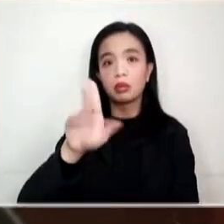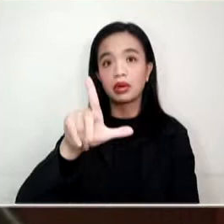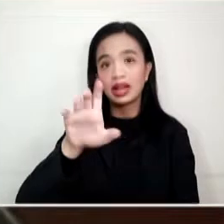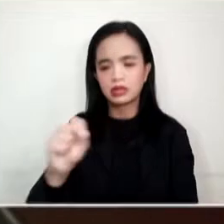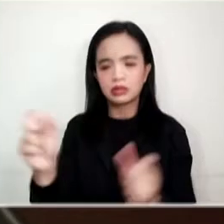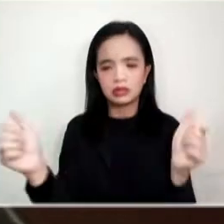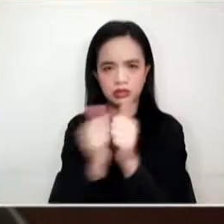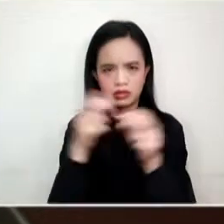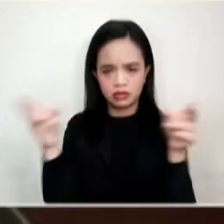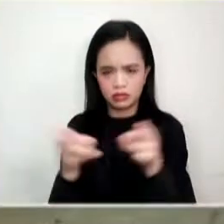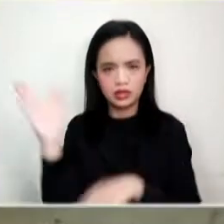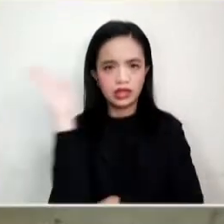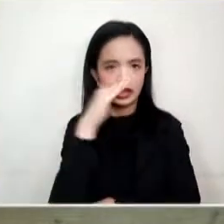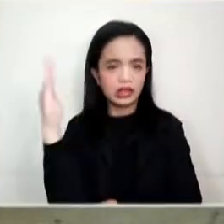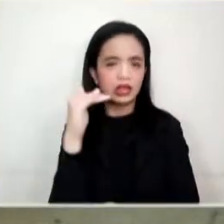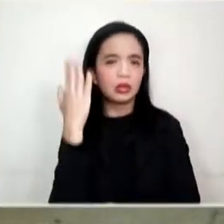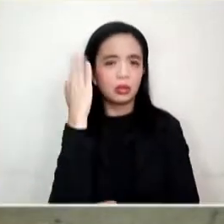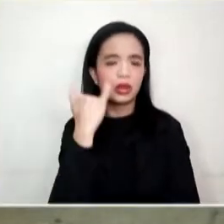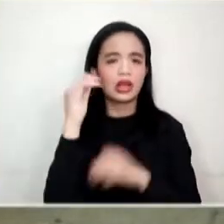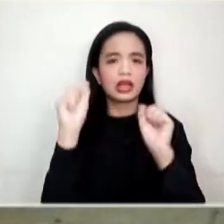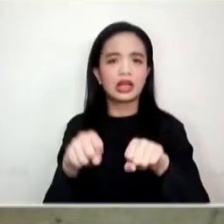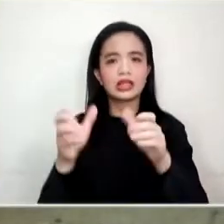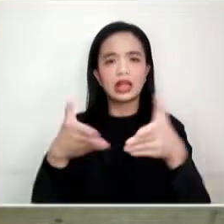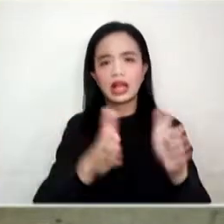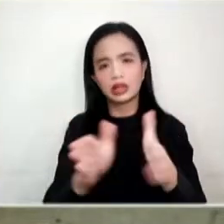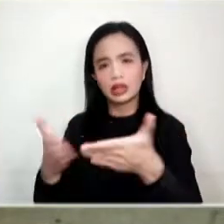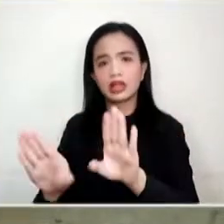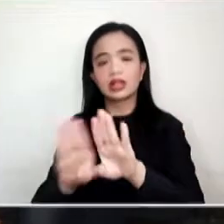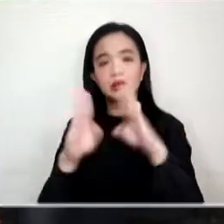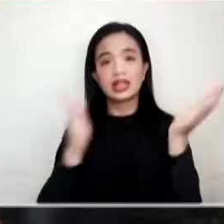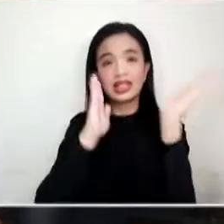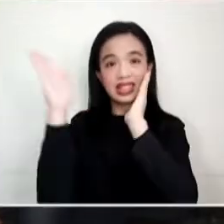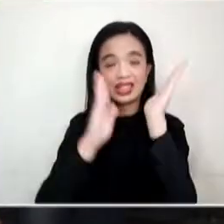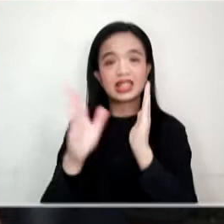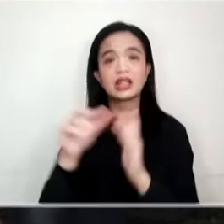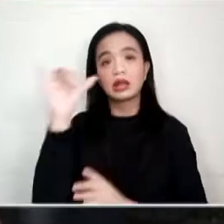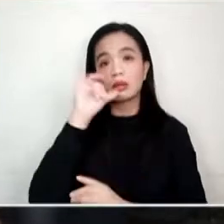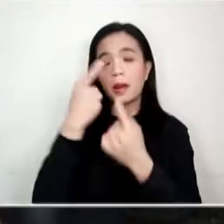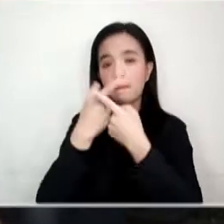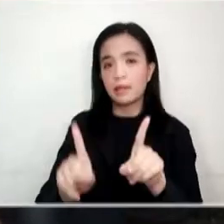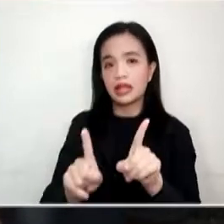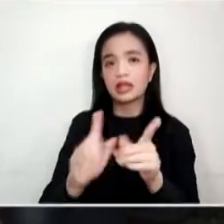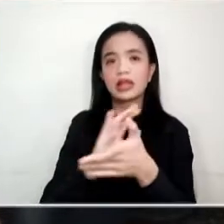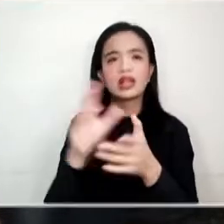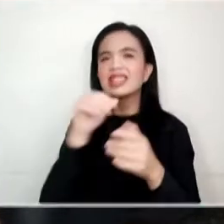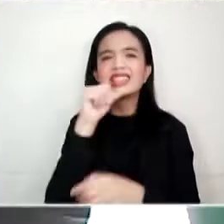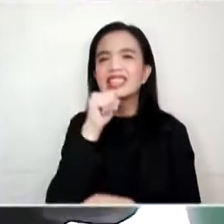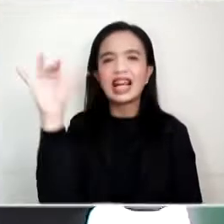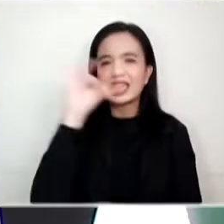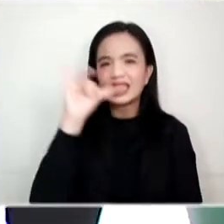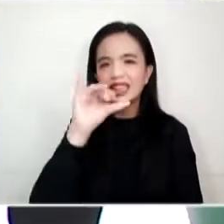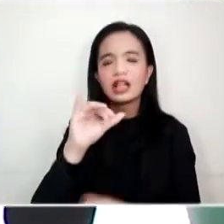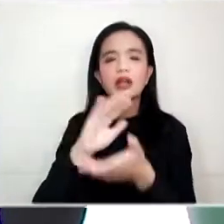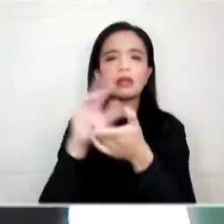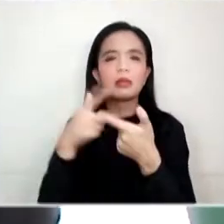ngem saan akas iti sigod apan ang iserbi iti arak ngamket di kas may sa apanganan wenno restaurant. We're looking